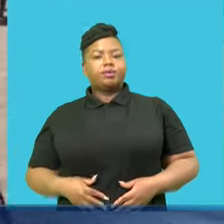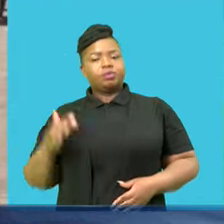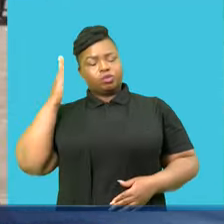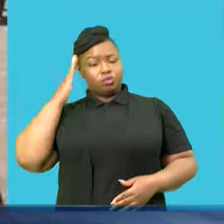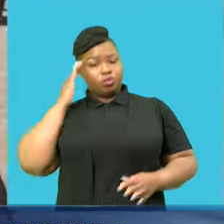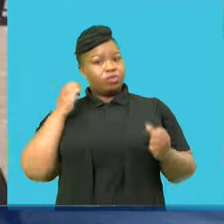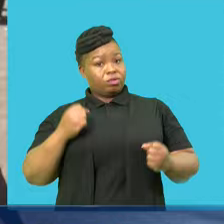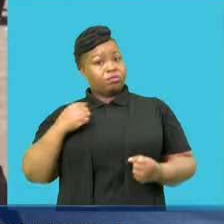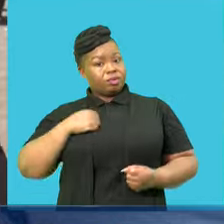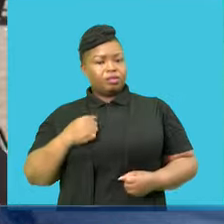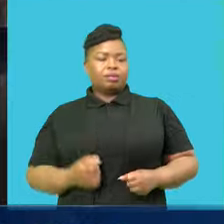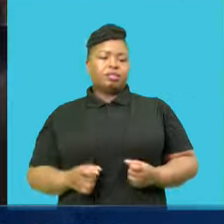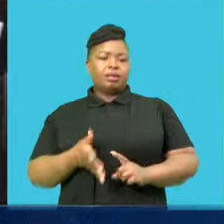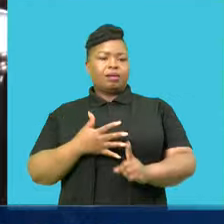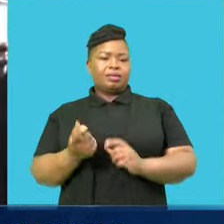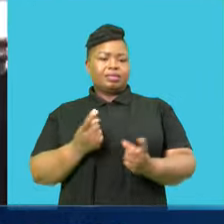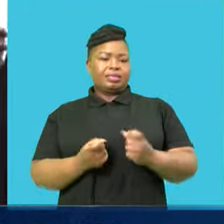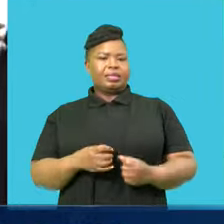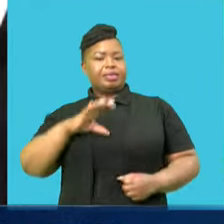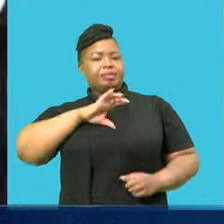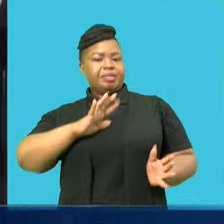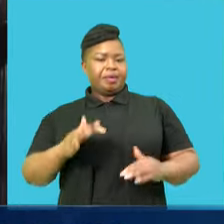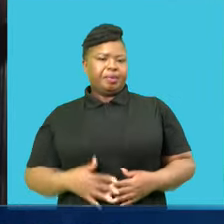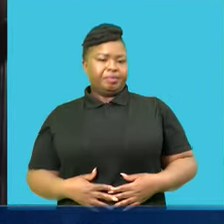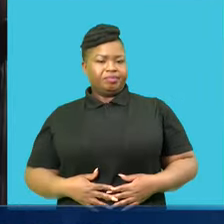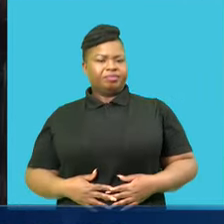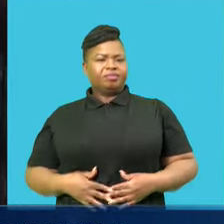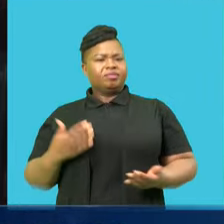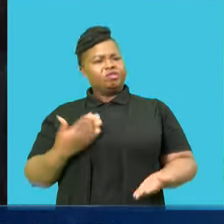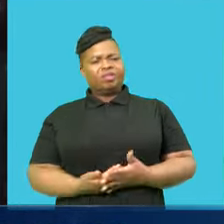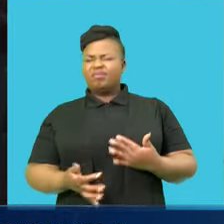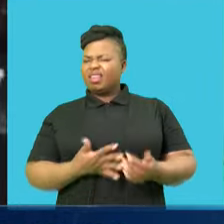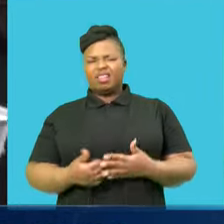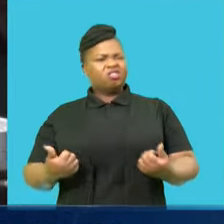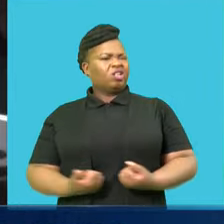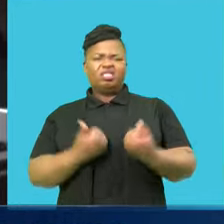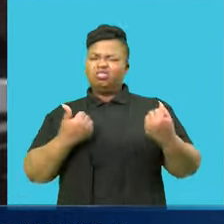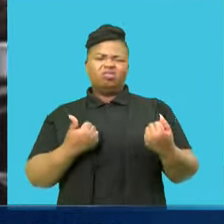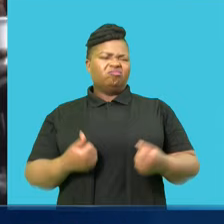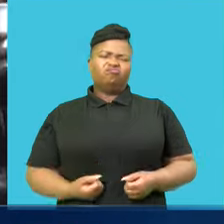my strengths and attract customers. You can overcome any